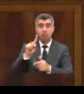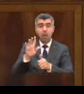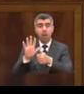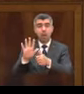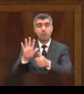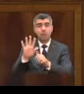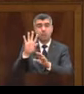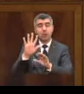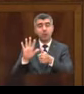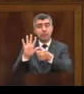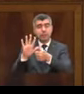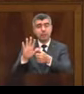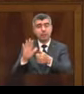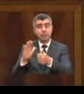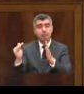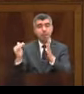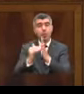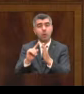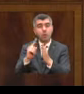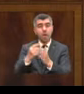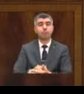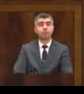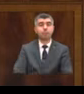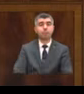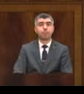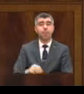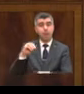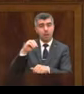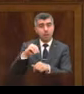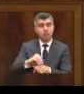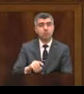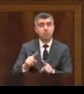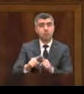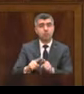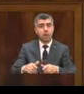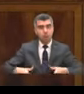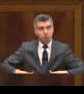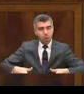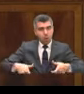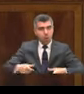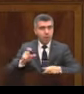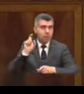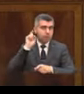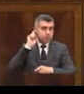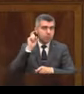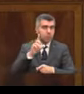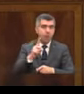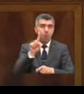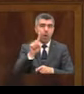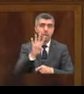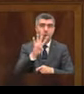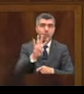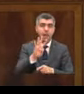ديال الدرهم سنويا برسم سنة 2020، أتوقف عند المعينات التقنية اللي وصلنا اليوم ل 41 ألف